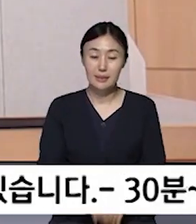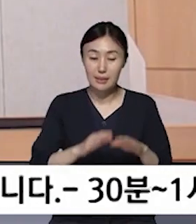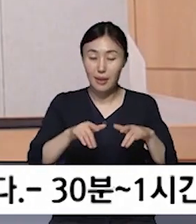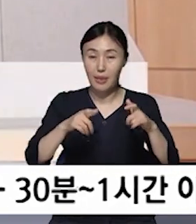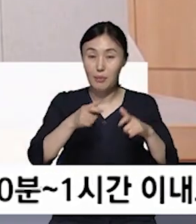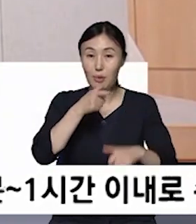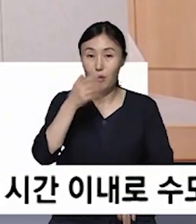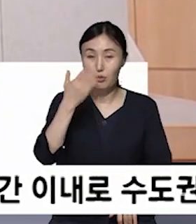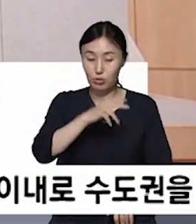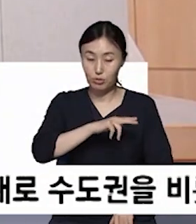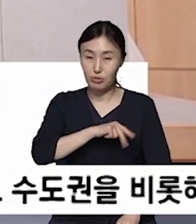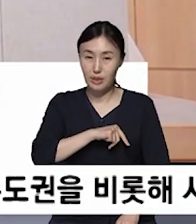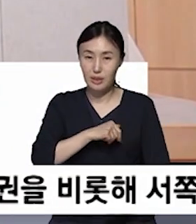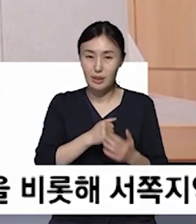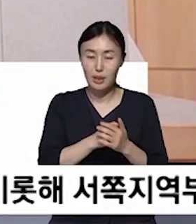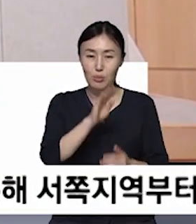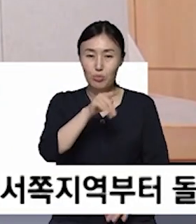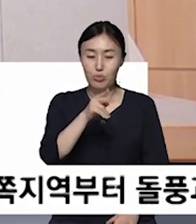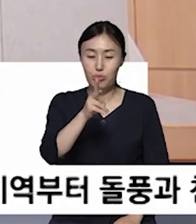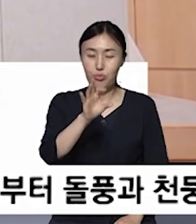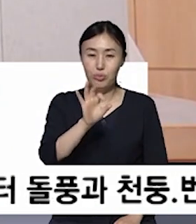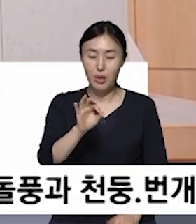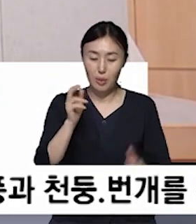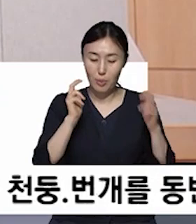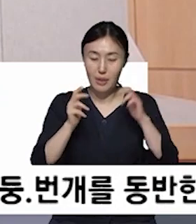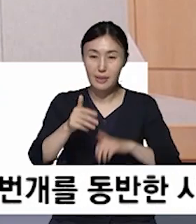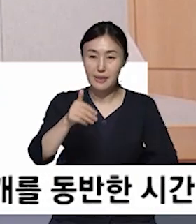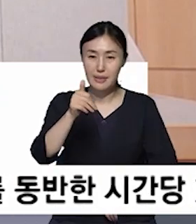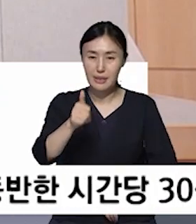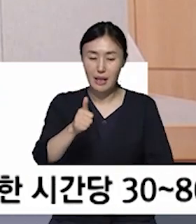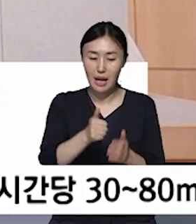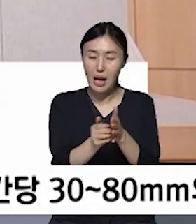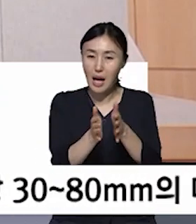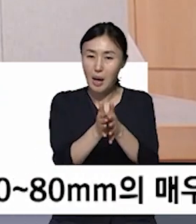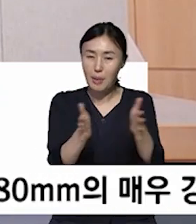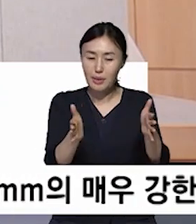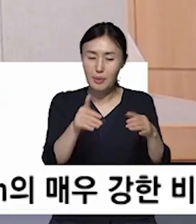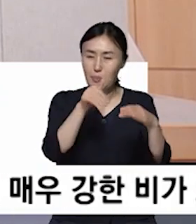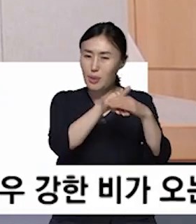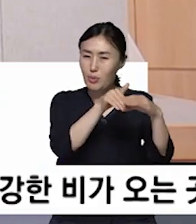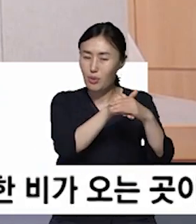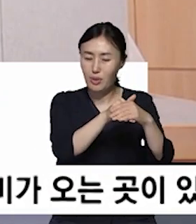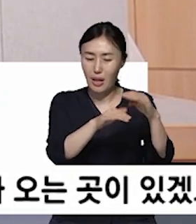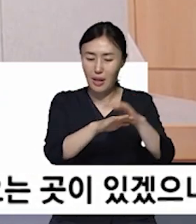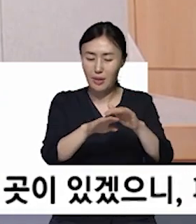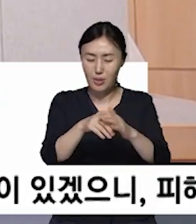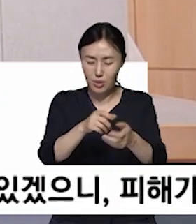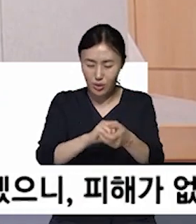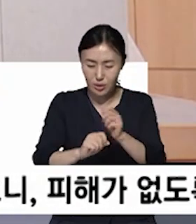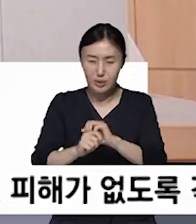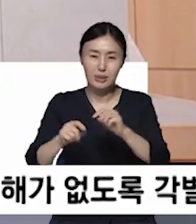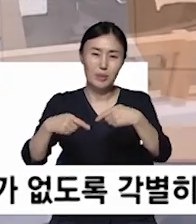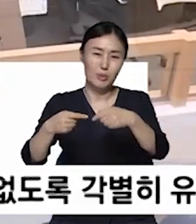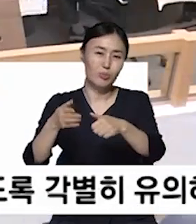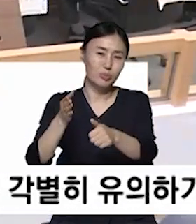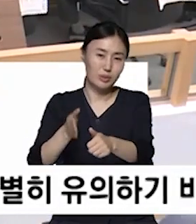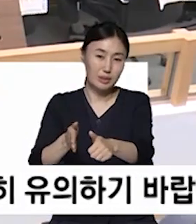전남 여수시의회가 부영그룹 이중근 회장에게 부영아파트 민원 해결에 적극 나서달라고